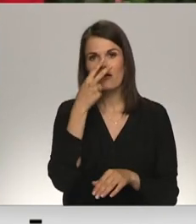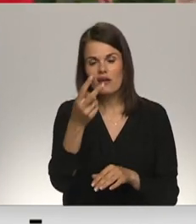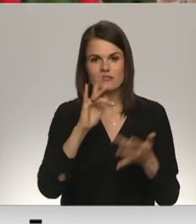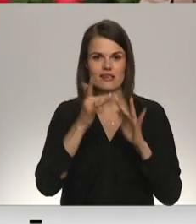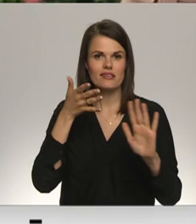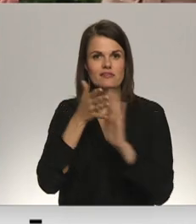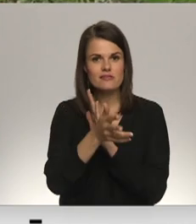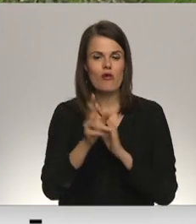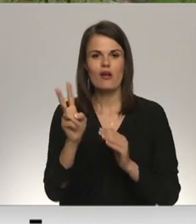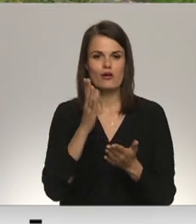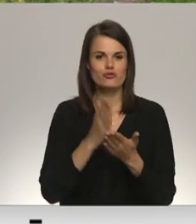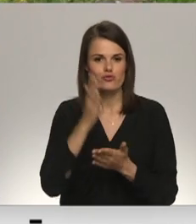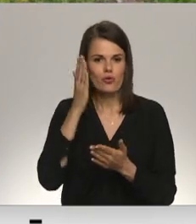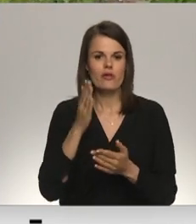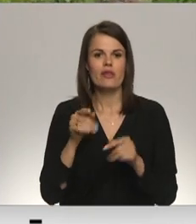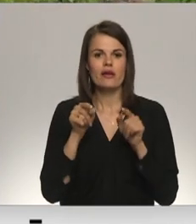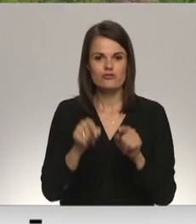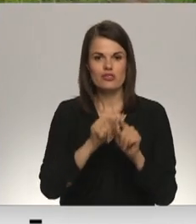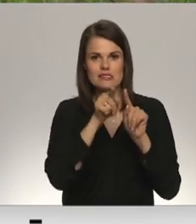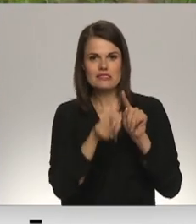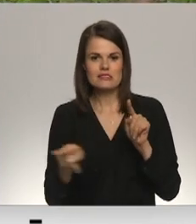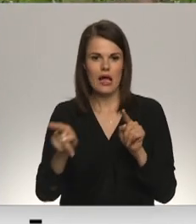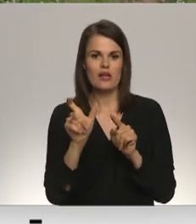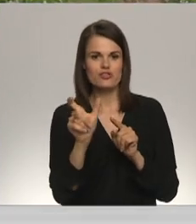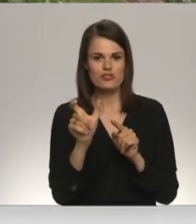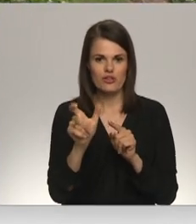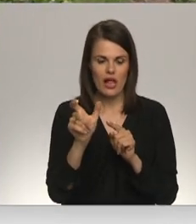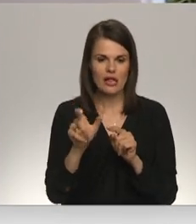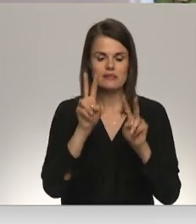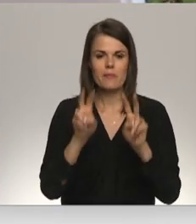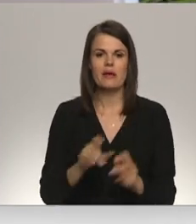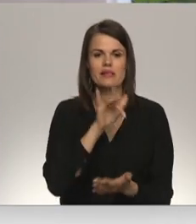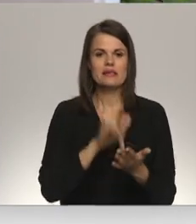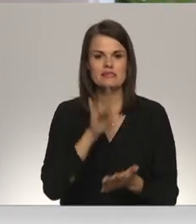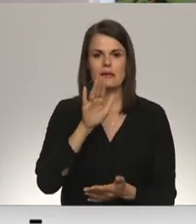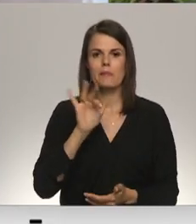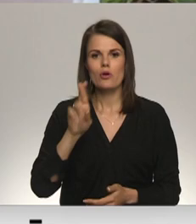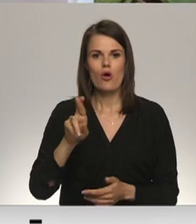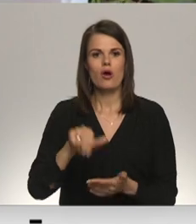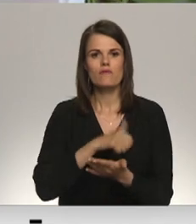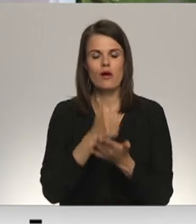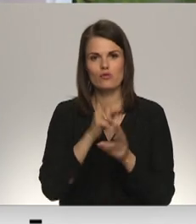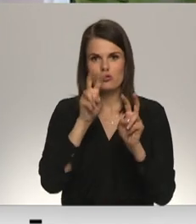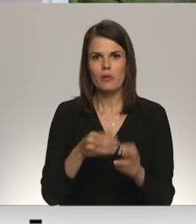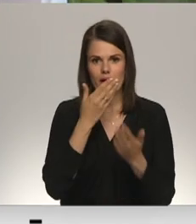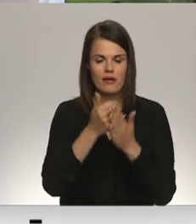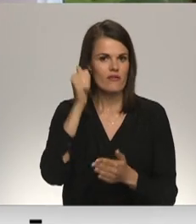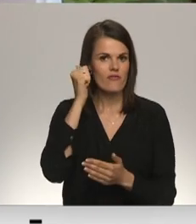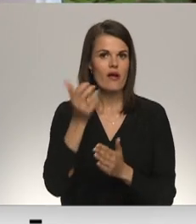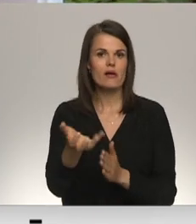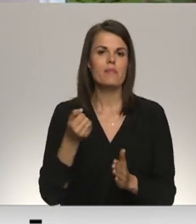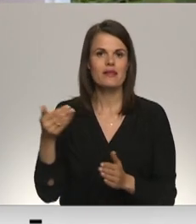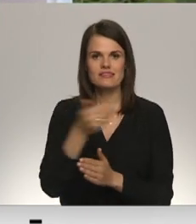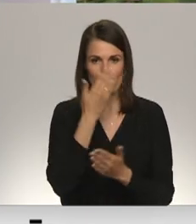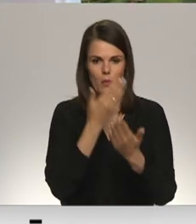nārstošanas fāzēm. Šāds ir tas zariņš neliels. Pētniecības centra Bior vadošā pētniece mums rāda vakar paņemtos zivju